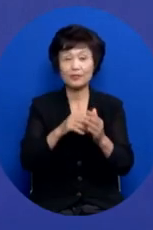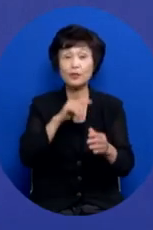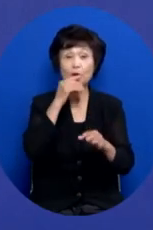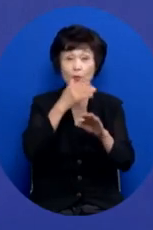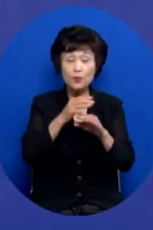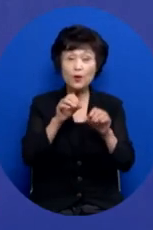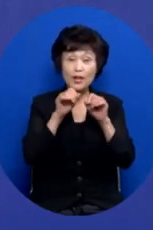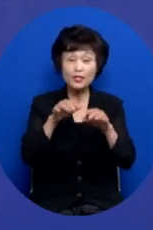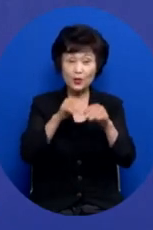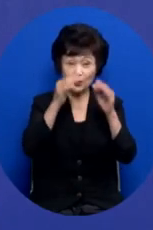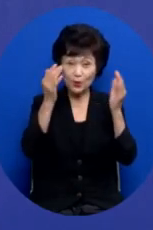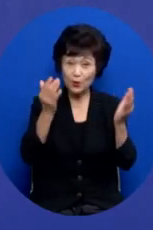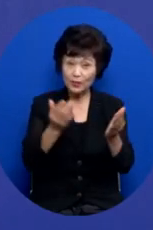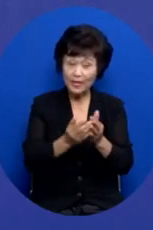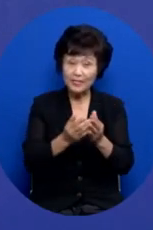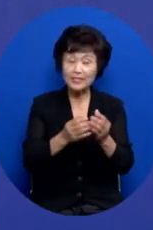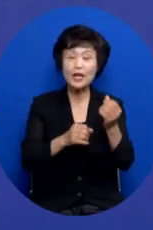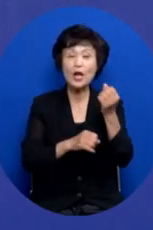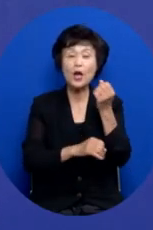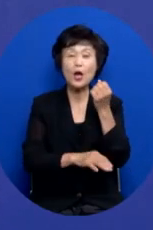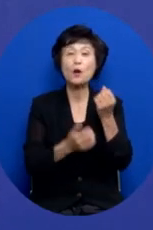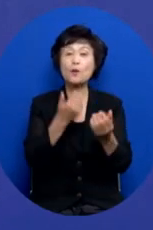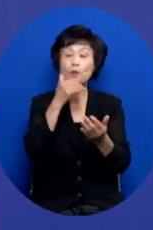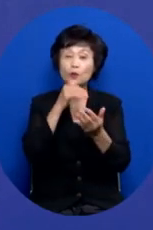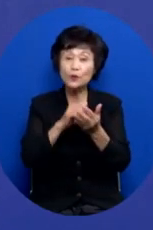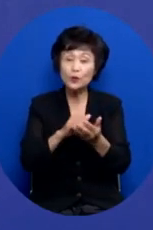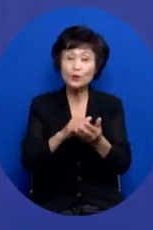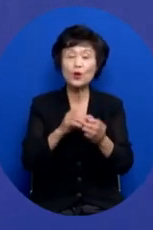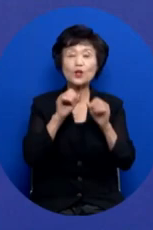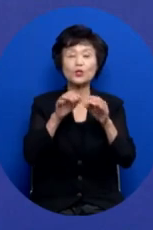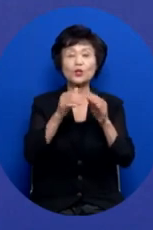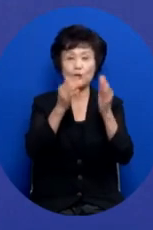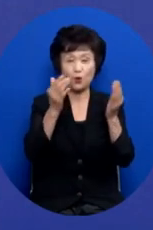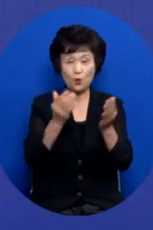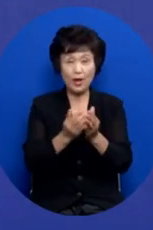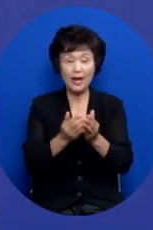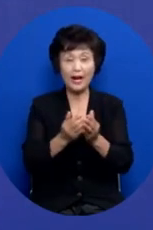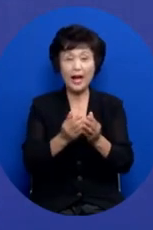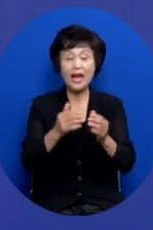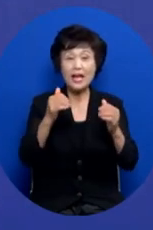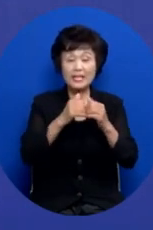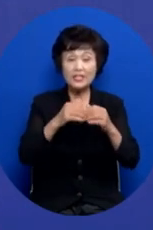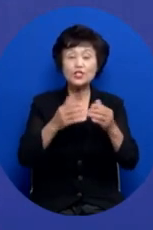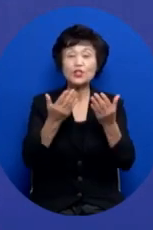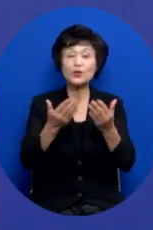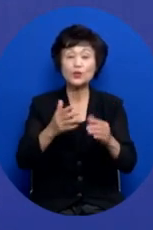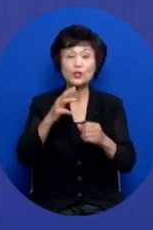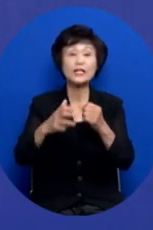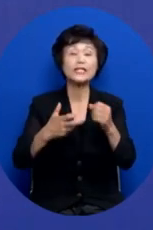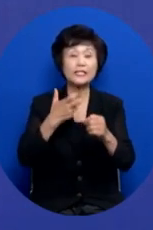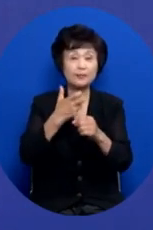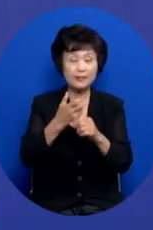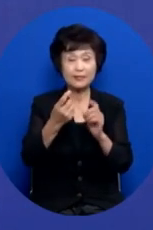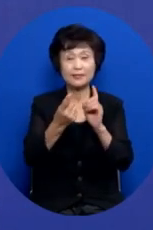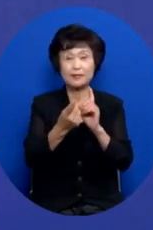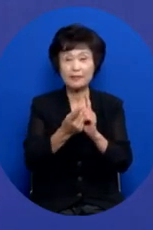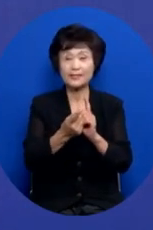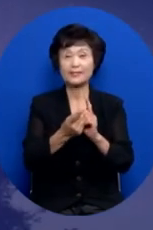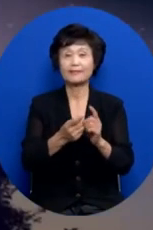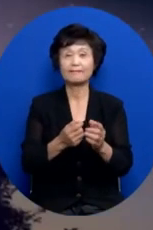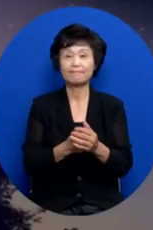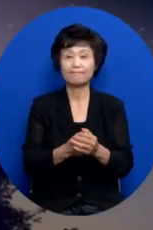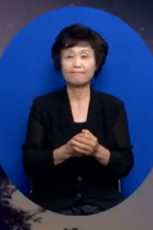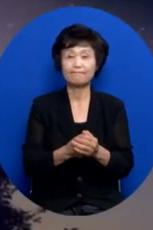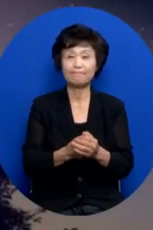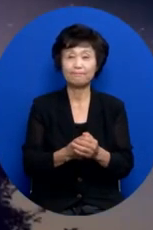북한 선교단체인 모퉁이돌 선교회가 한국전쟁 정전 70주년을 맞아 북녘 성도와 함께 드리는 예배를 성류했습니다